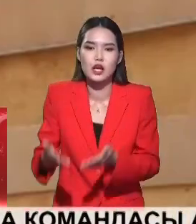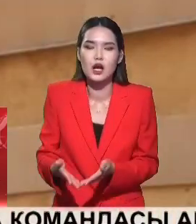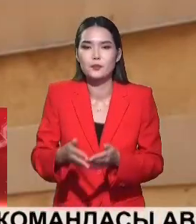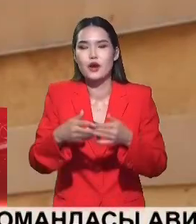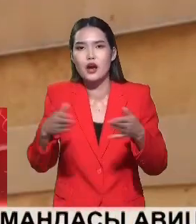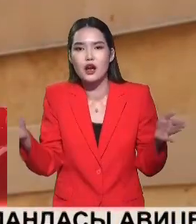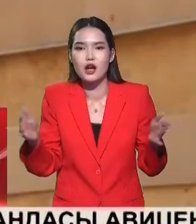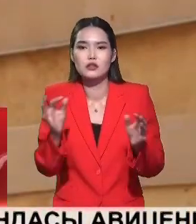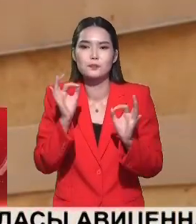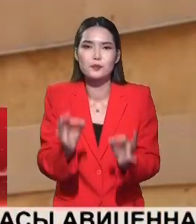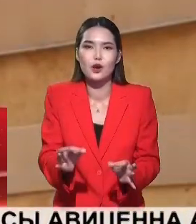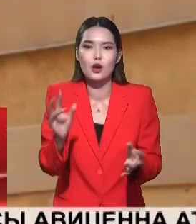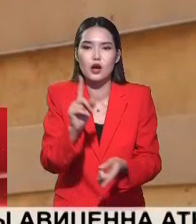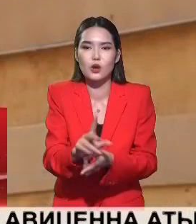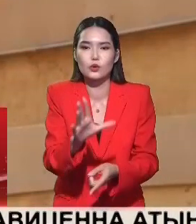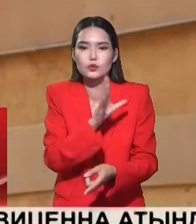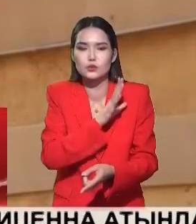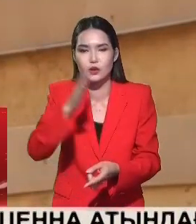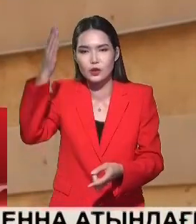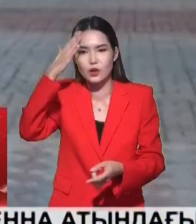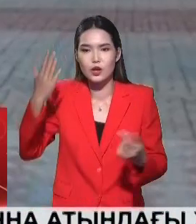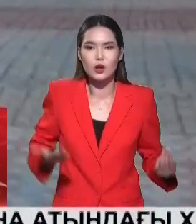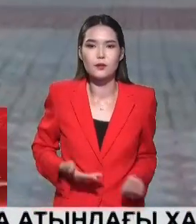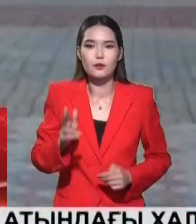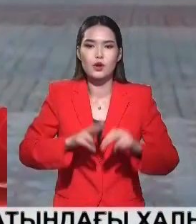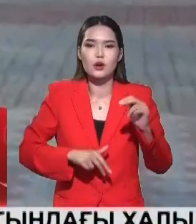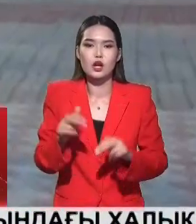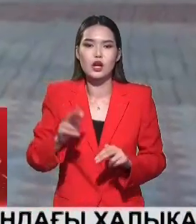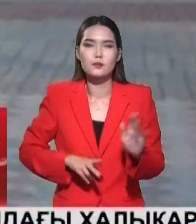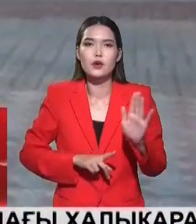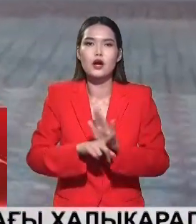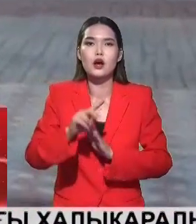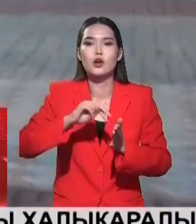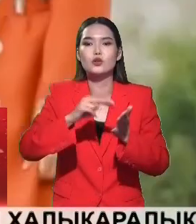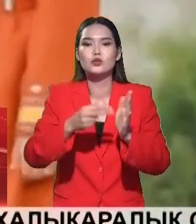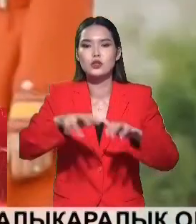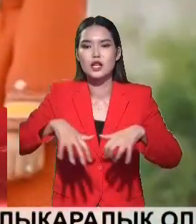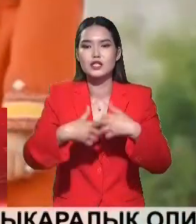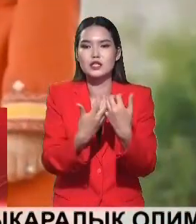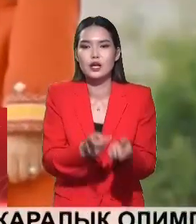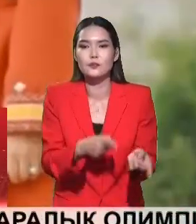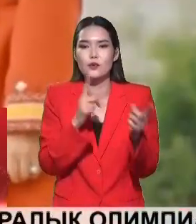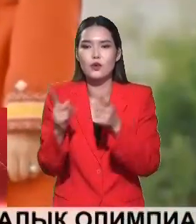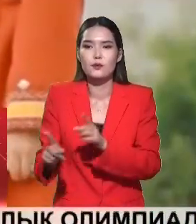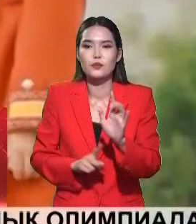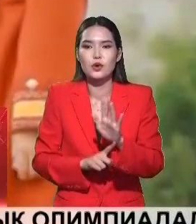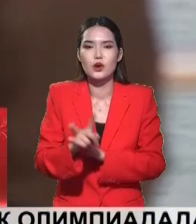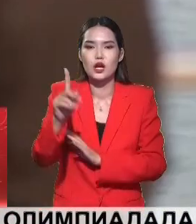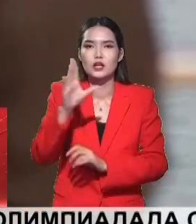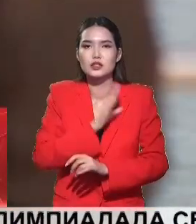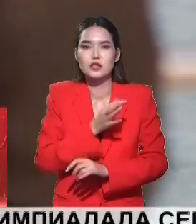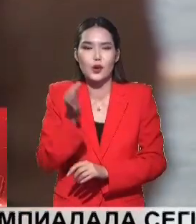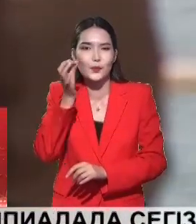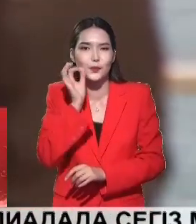жағдай қажет. Үкімет пен өңірлердің әкімдері курорттық аймақтар құрылысының бас жоспарын цифрлық нұсқаға көшіруге кірісіп, оған ашық